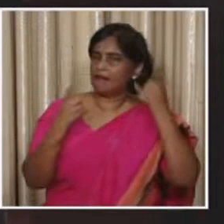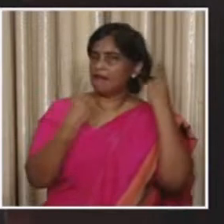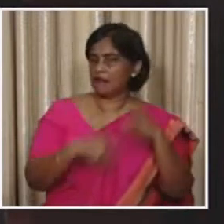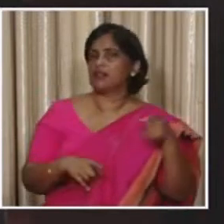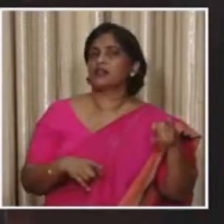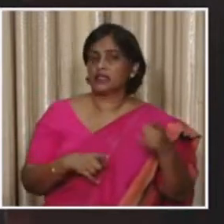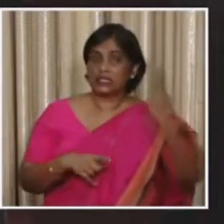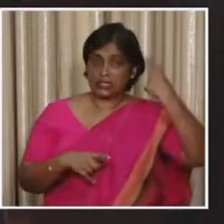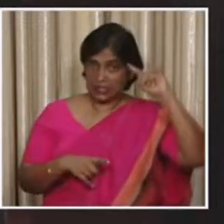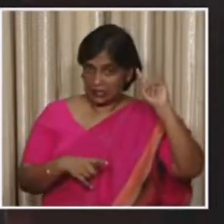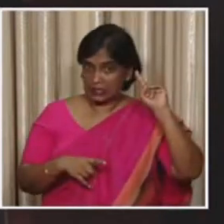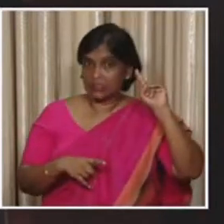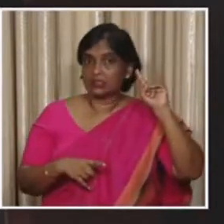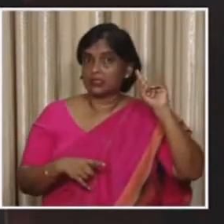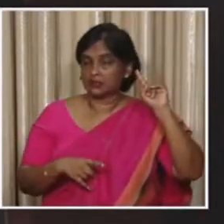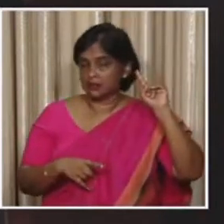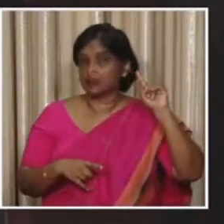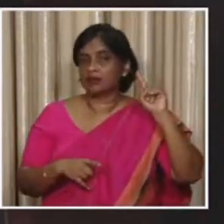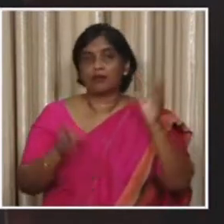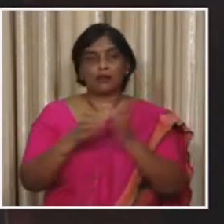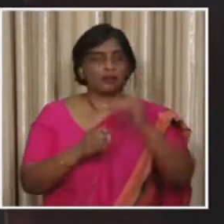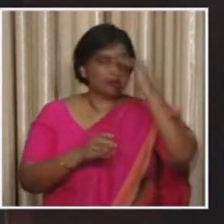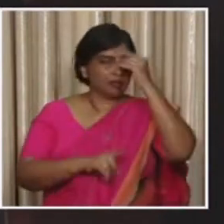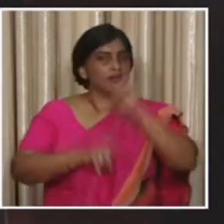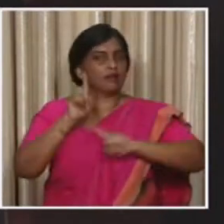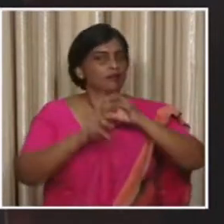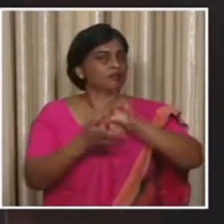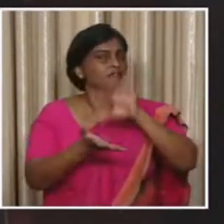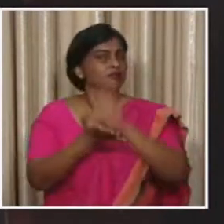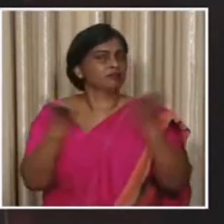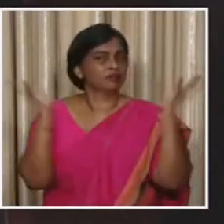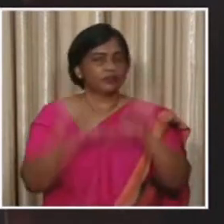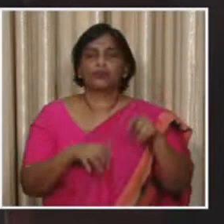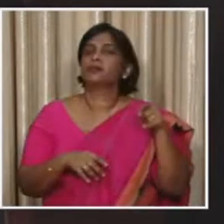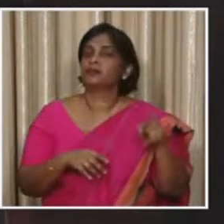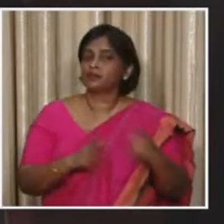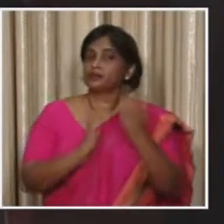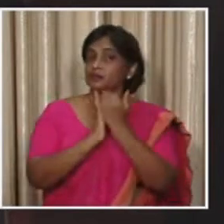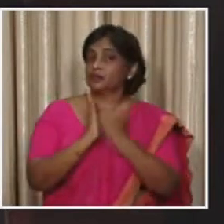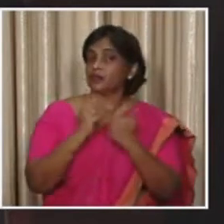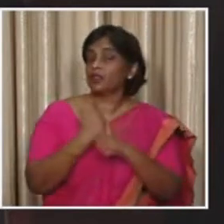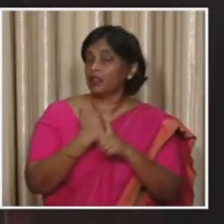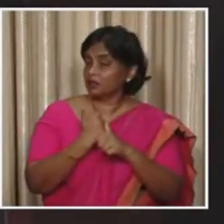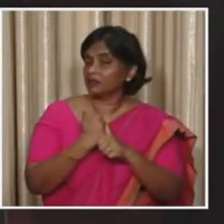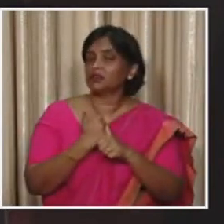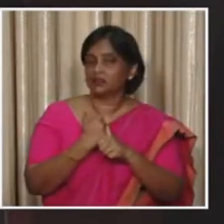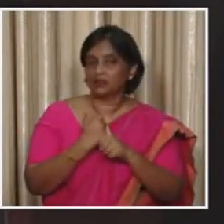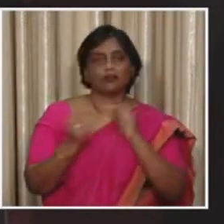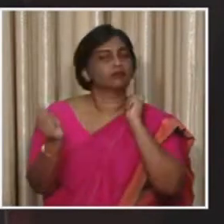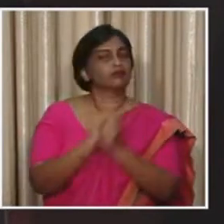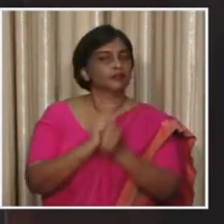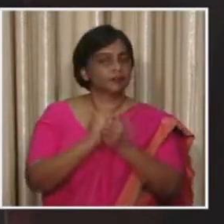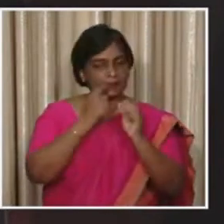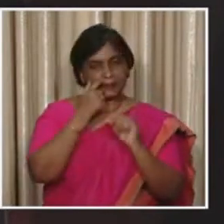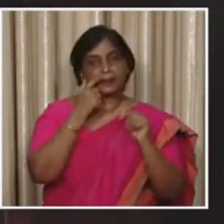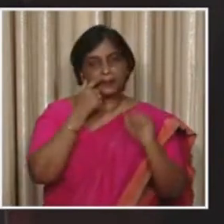තමයි මේ ඊයේ දවසේ පක්ෂනායක රැස්වීමක් කැඳවලා මේ න්‍යාය පත්‍රයේ සහ මුලින්ම වෙනස් කරන්න